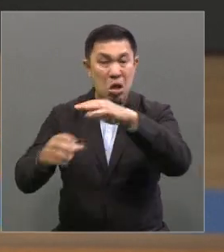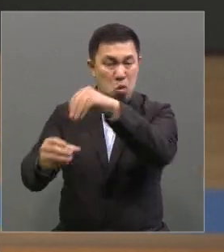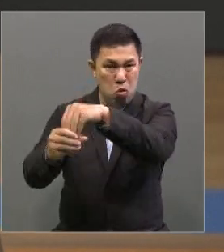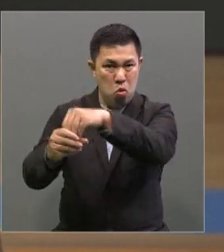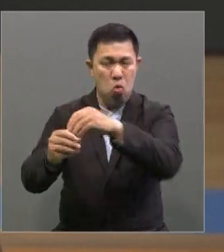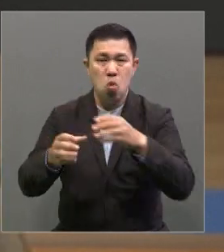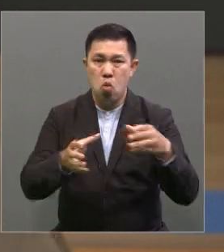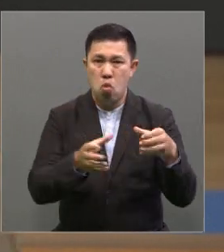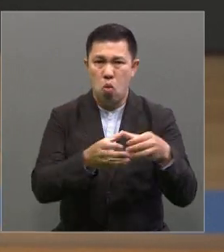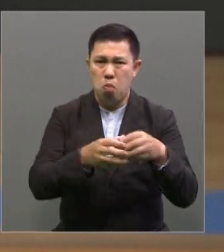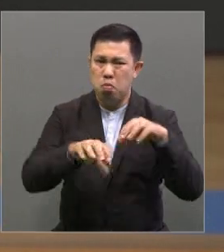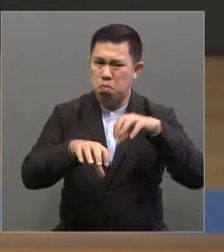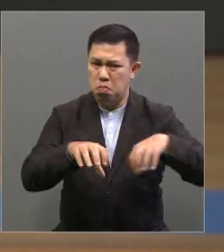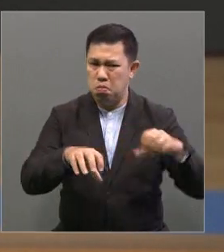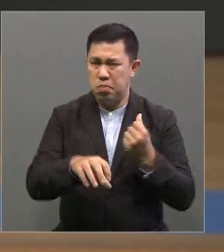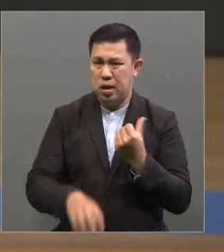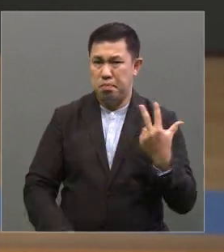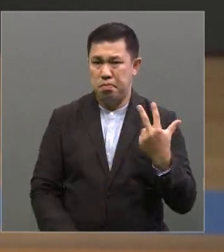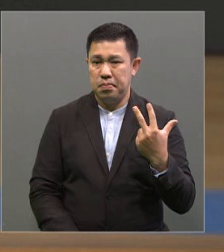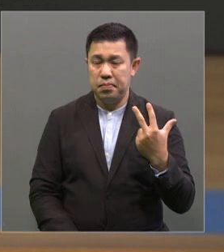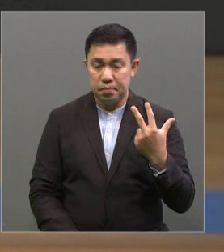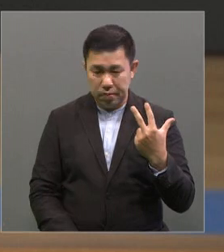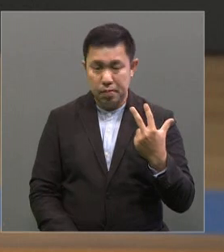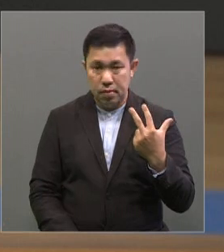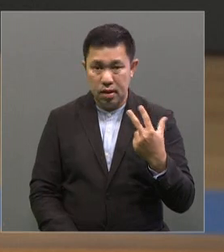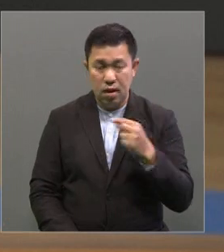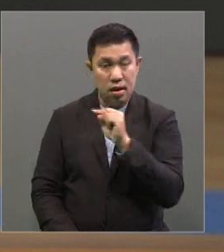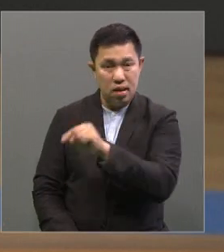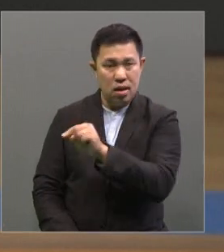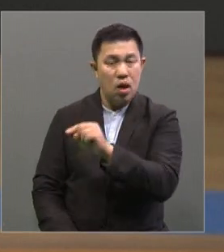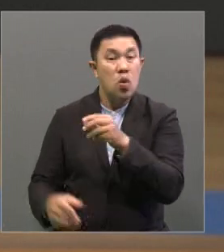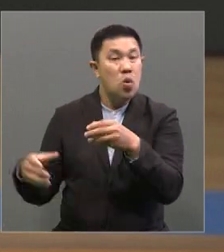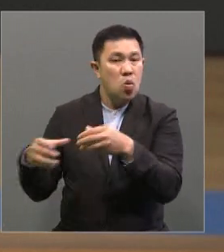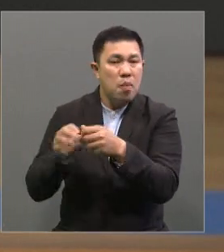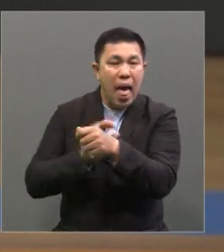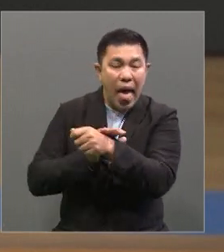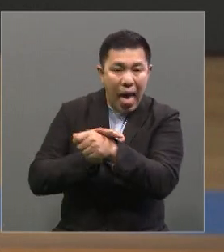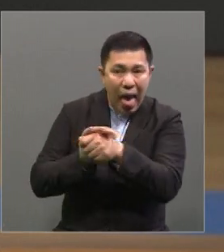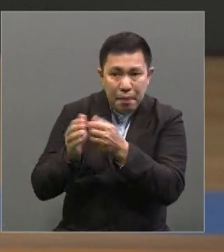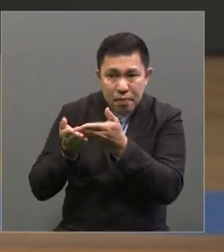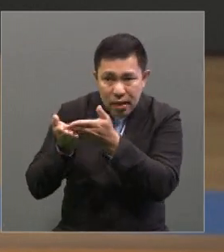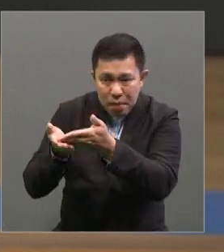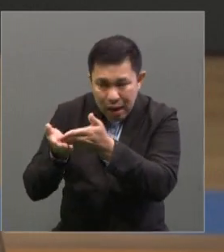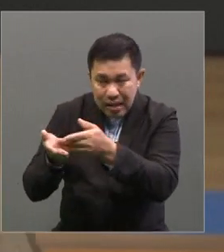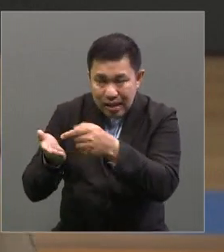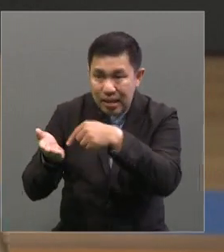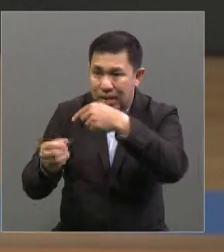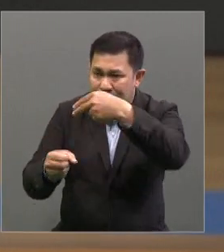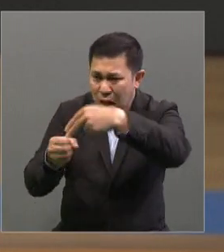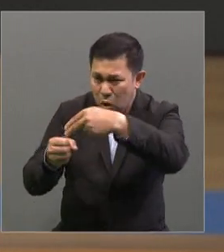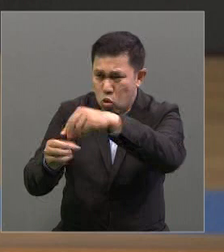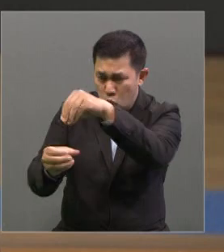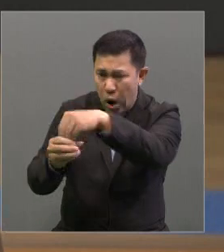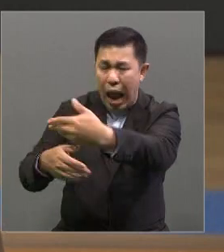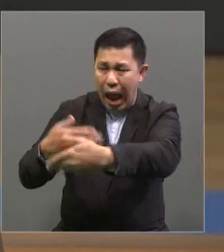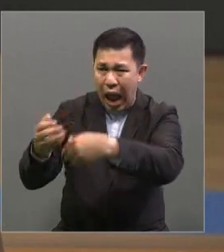มาณ3กลุ่มนะครับสำหรับเครือข่ายนี้นะครับเป็นการลักลอบขนถ่ายน้ำมันเขียวที่ผิดกฎหมายนะครับที่เราด